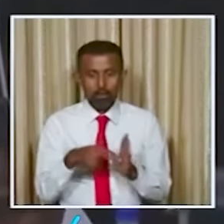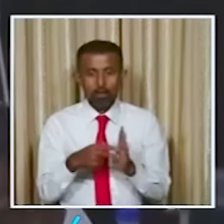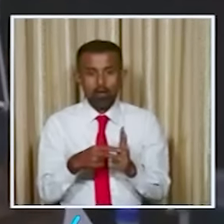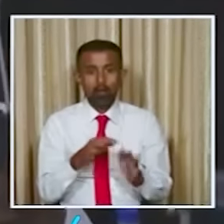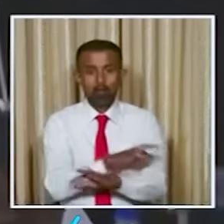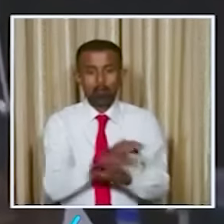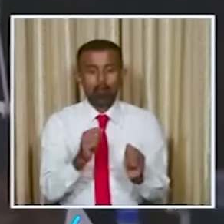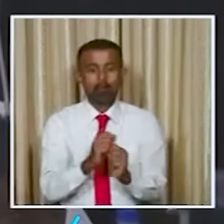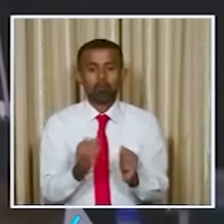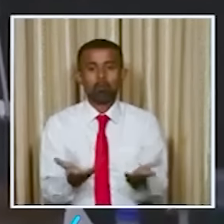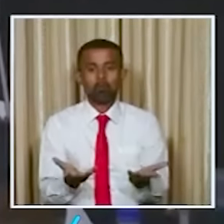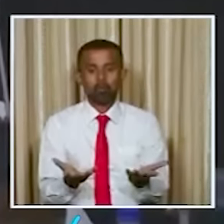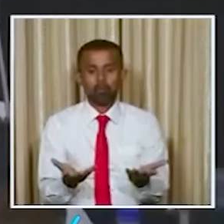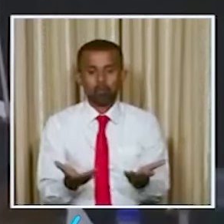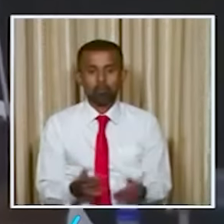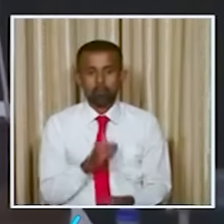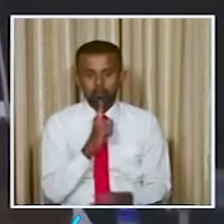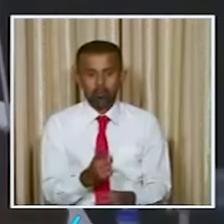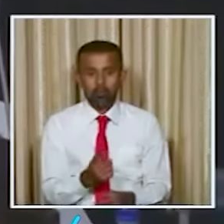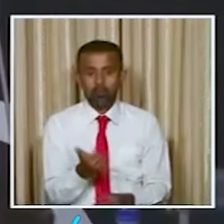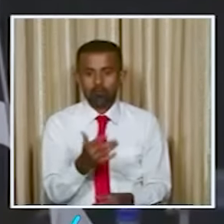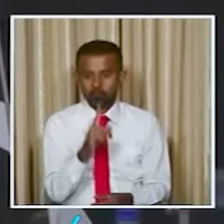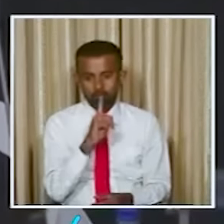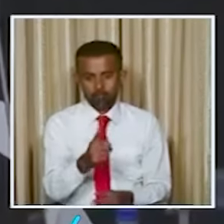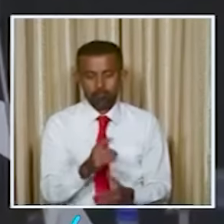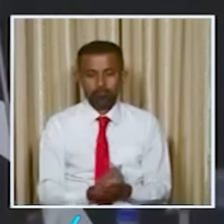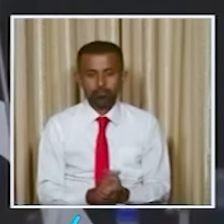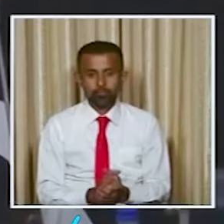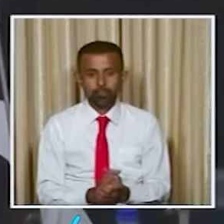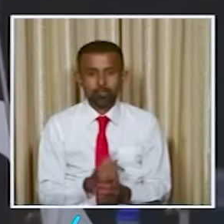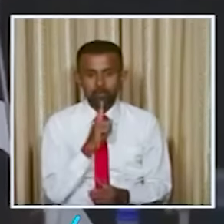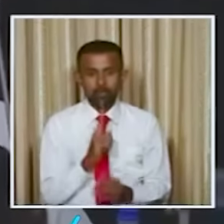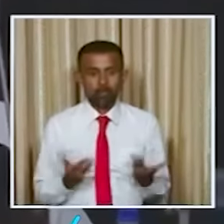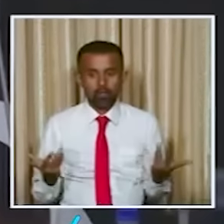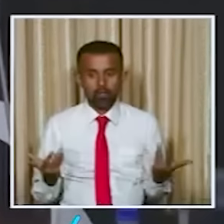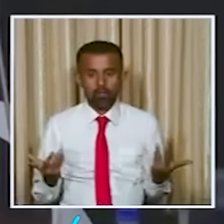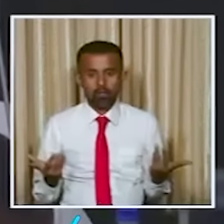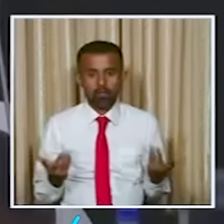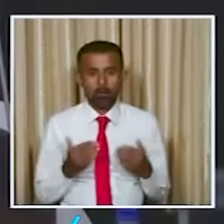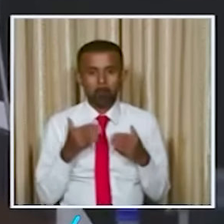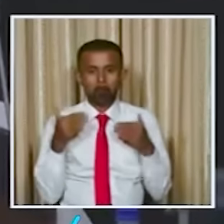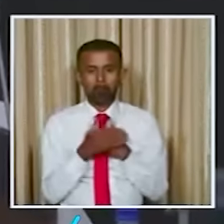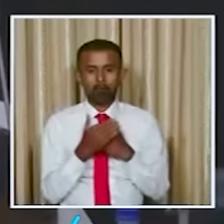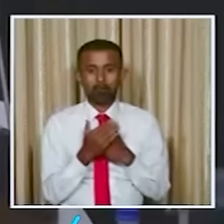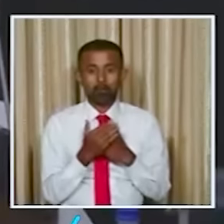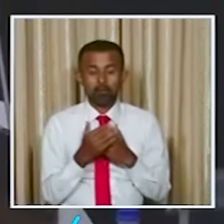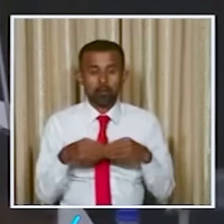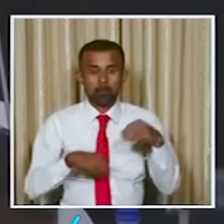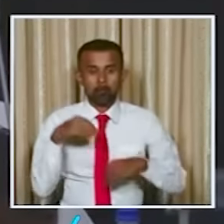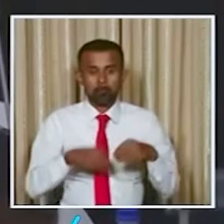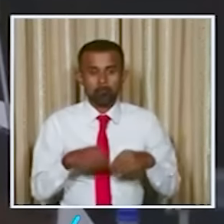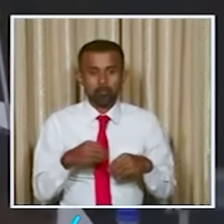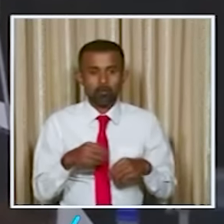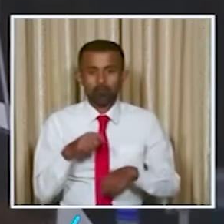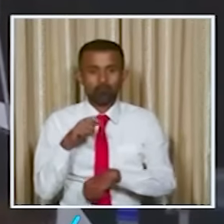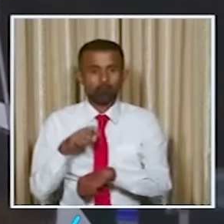වැඩපිළිවෙල? මෙන්න මේක කියන්න, මෙන්න මේකයි වැදගත්. ඒ හින්දා මේක කියන්නේ නැතුව මේ කොලේ වහලා ගහලා දේශපාලනය කරන්න පුළුවන්